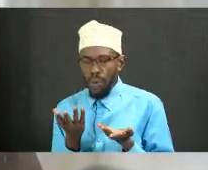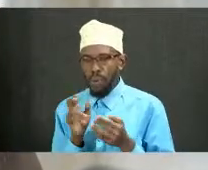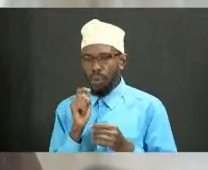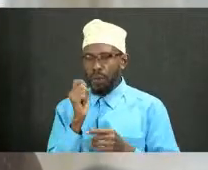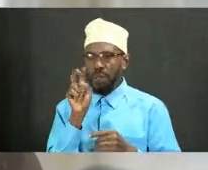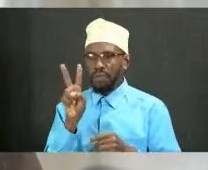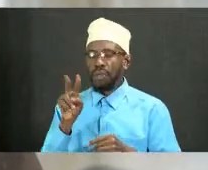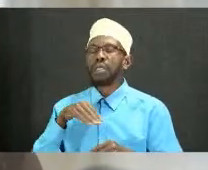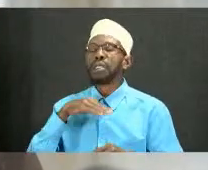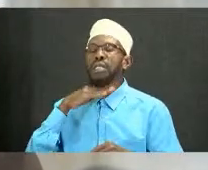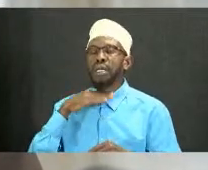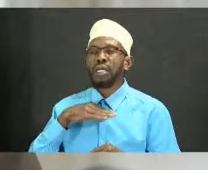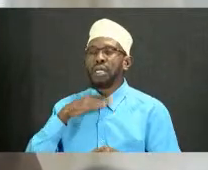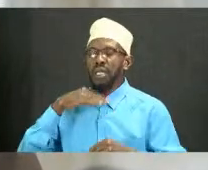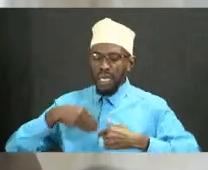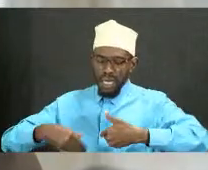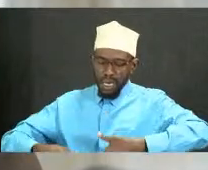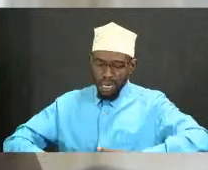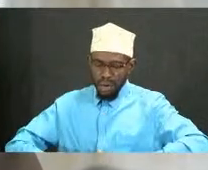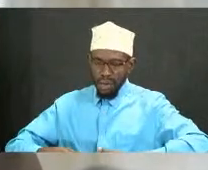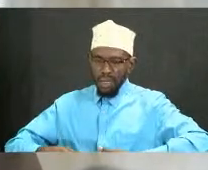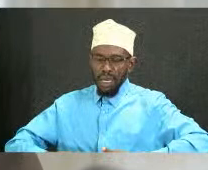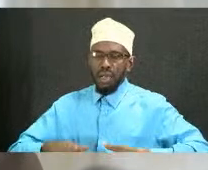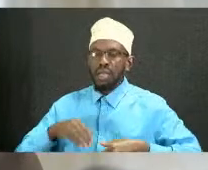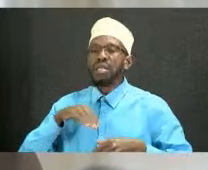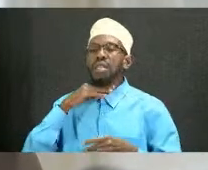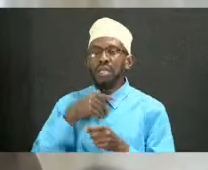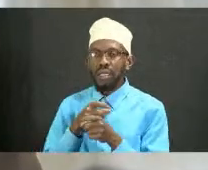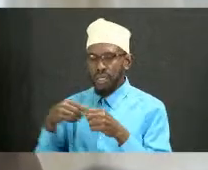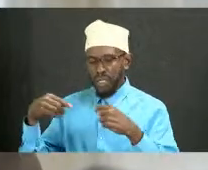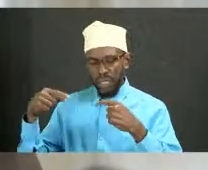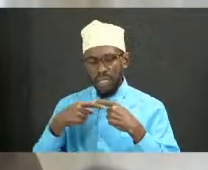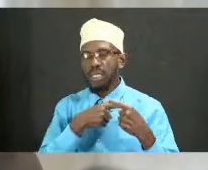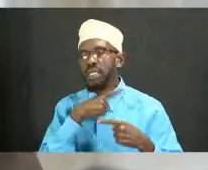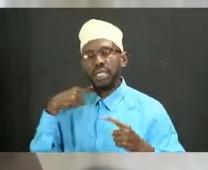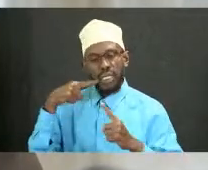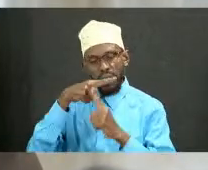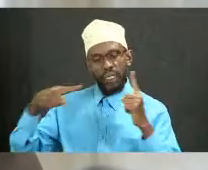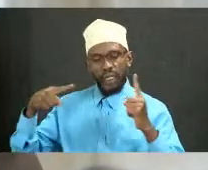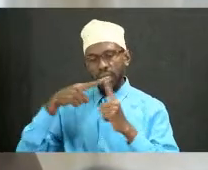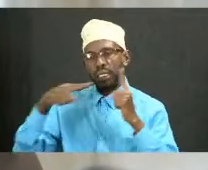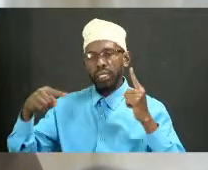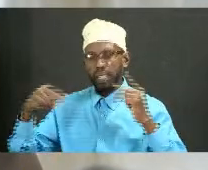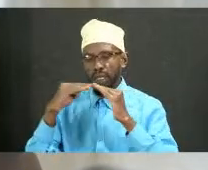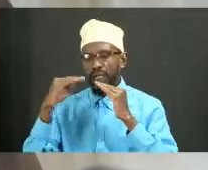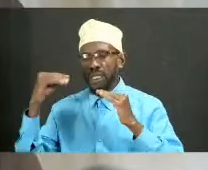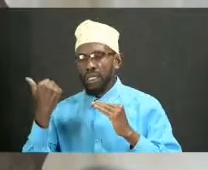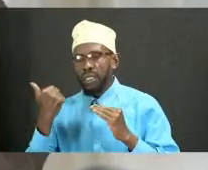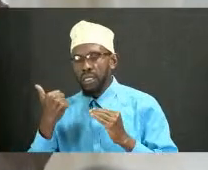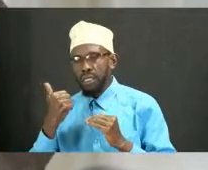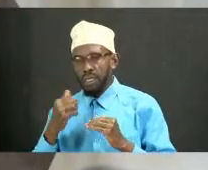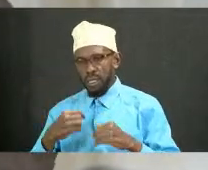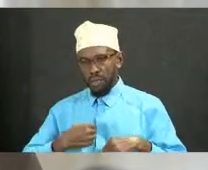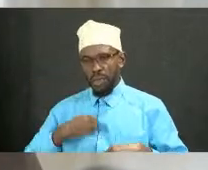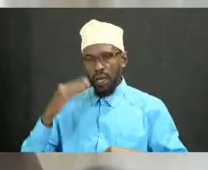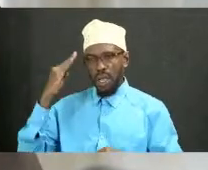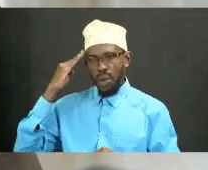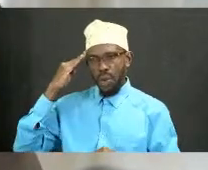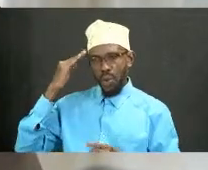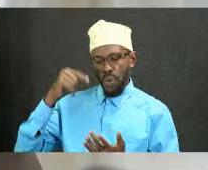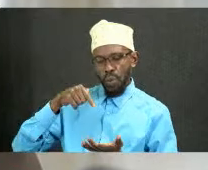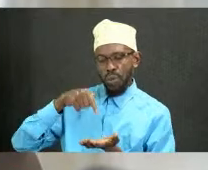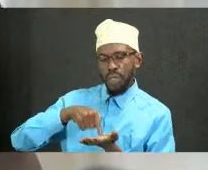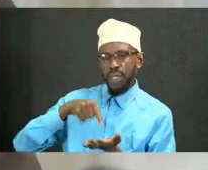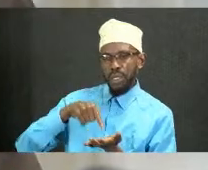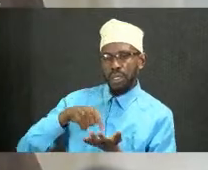runinga watu wanakufa na njaa ama watu wanauana ama na inani affect mimi as a person. So mimi naweza jua